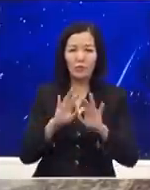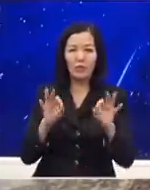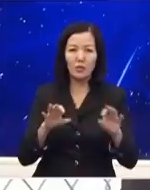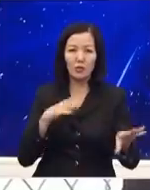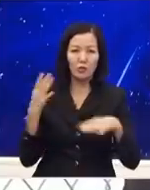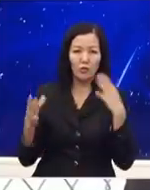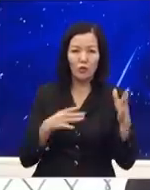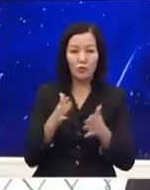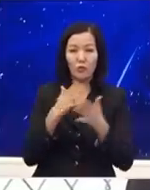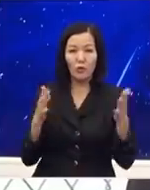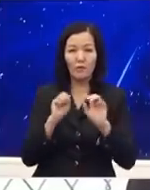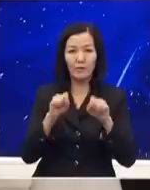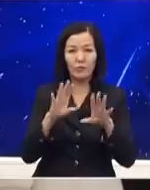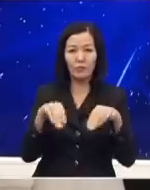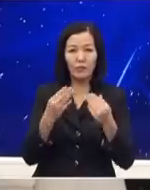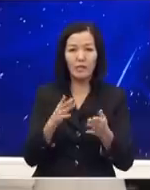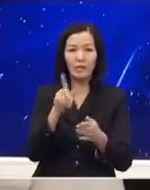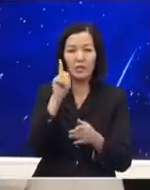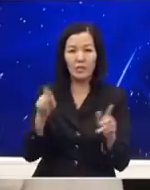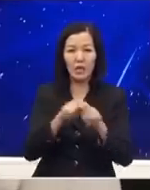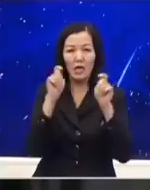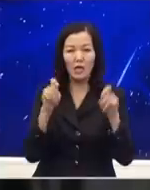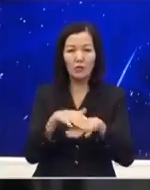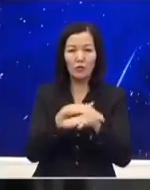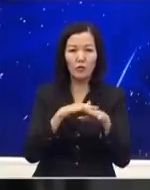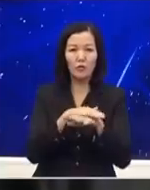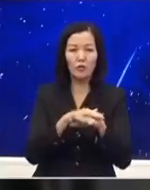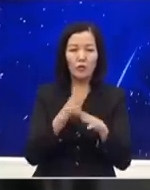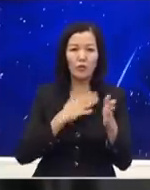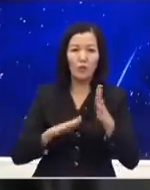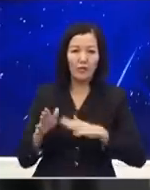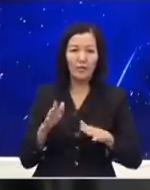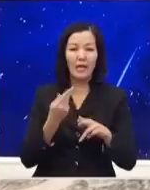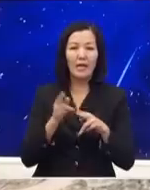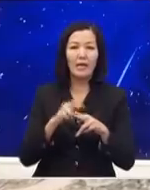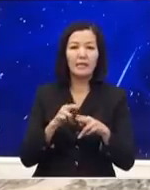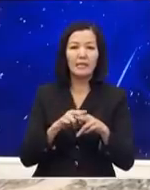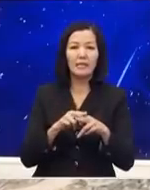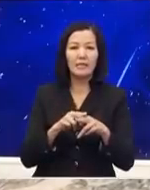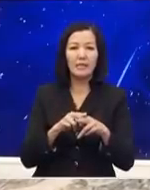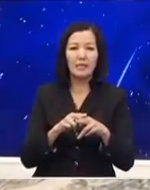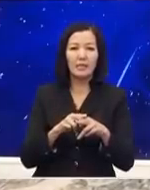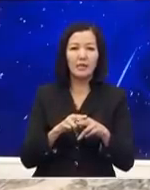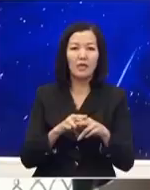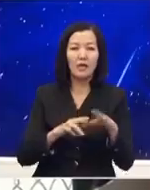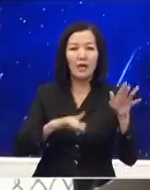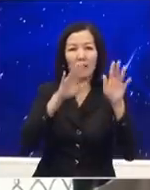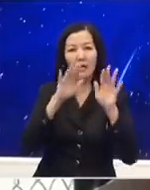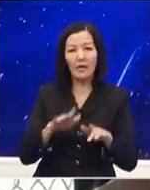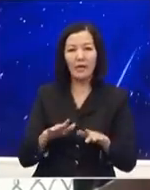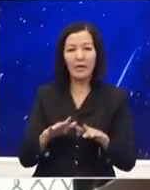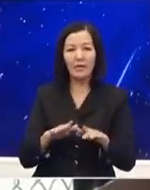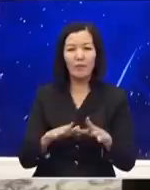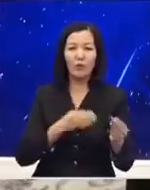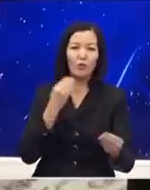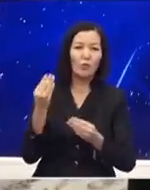салтын ұстануына мол мүмкіндік беретін жасыл алаңның ашылуы ауыл тұрғындарының еңсесін көтеріп тастады. Әсіресе жапалақтап жауған қарға қарамай